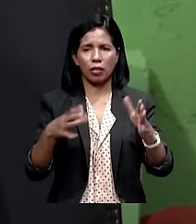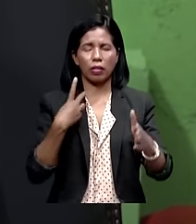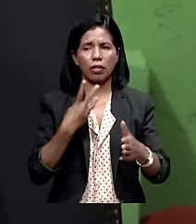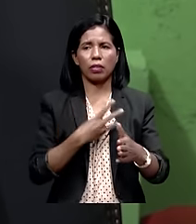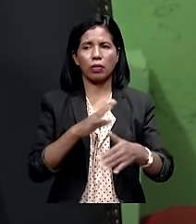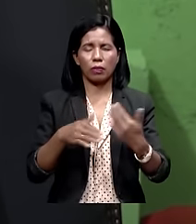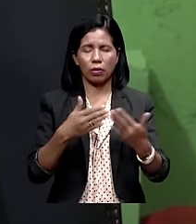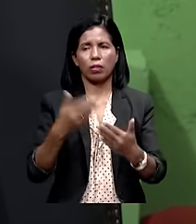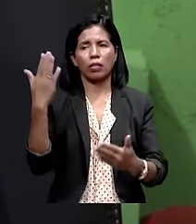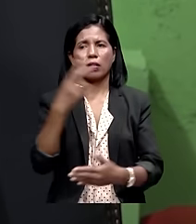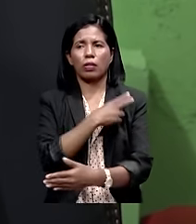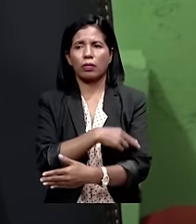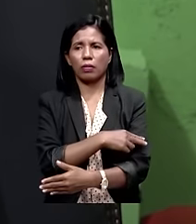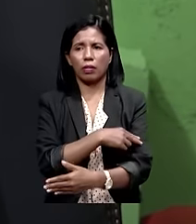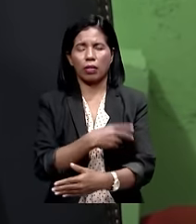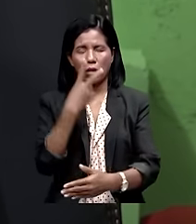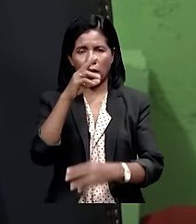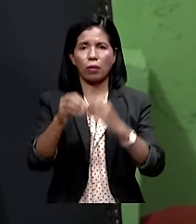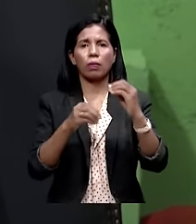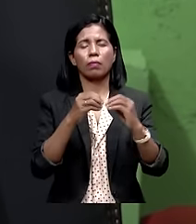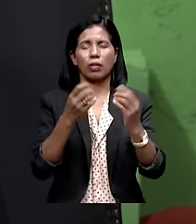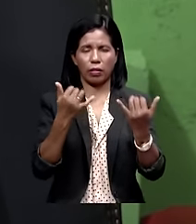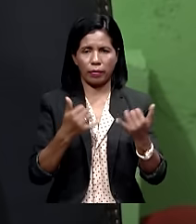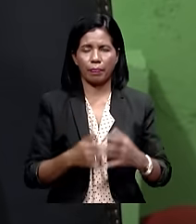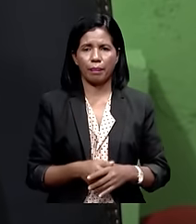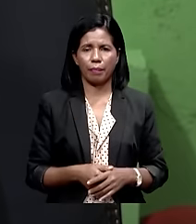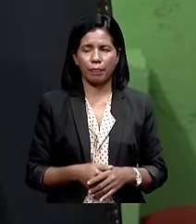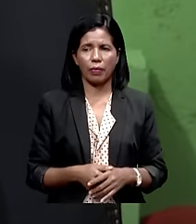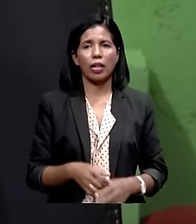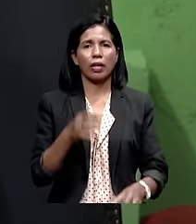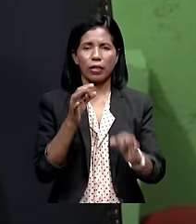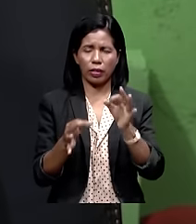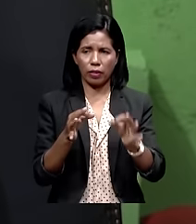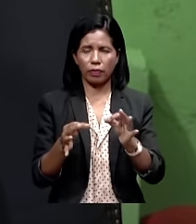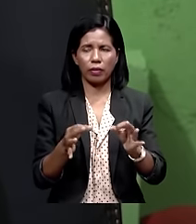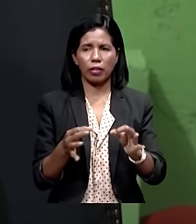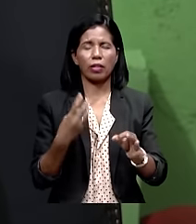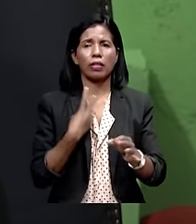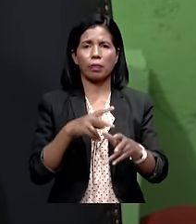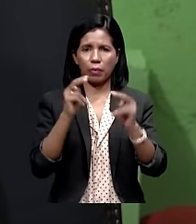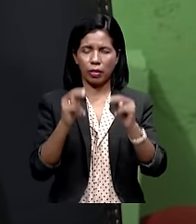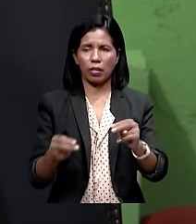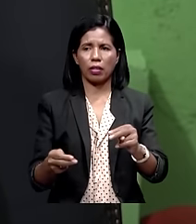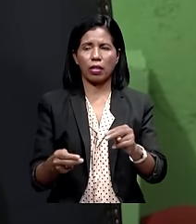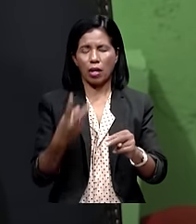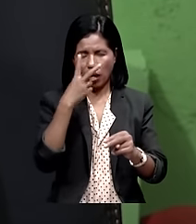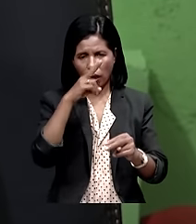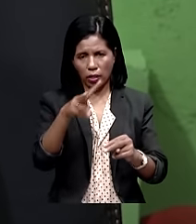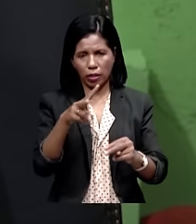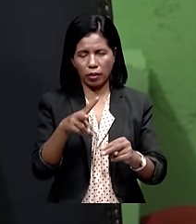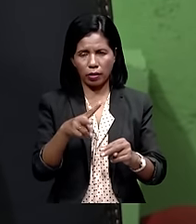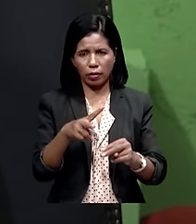hoti hospital ne hodi hare kono baide ne. Karek ita persisa tang kondisaun ruma